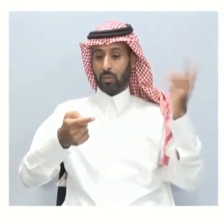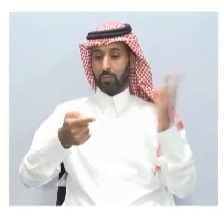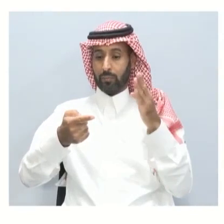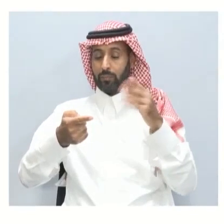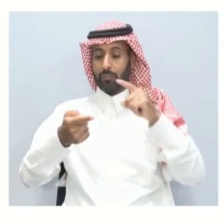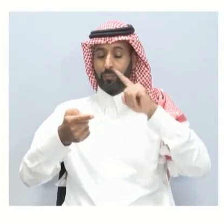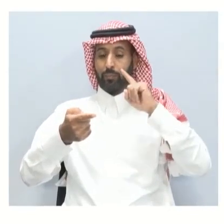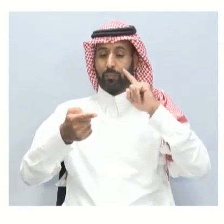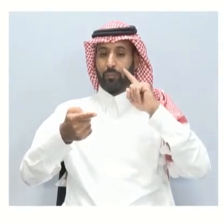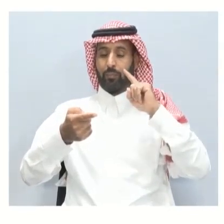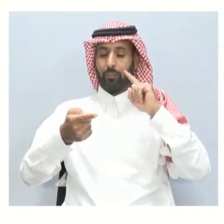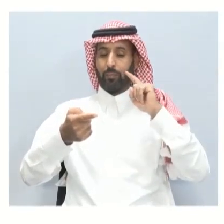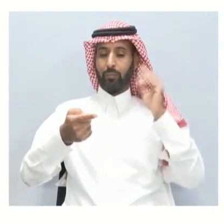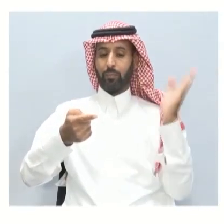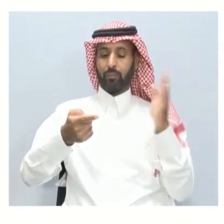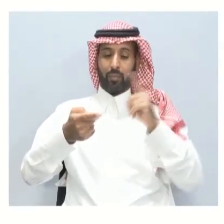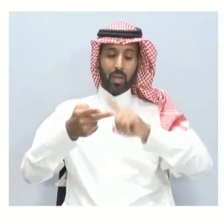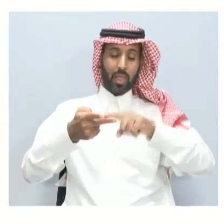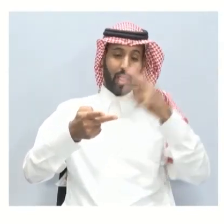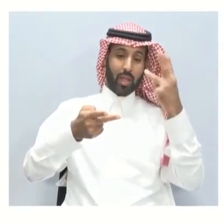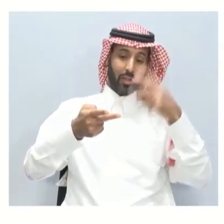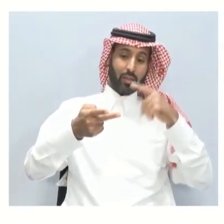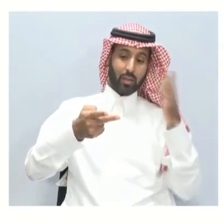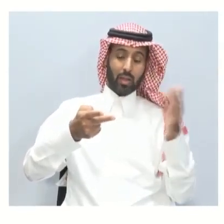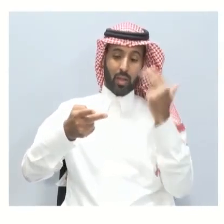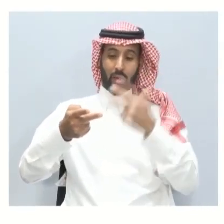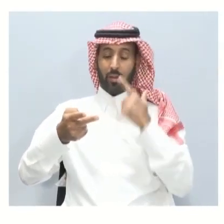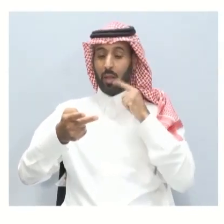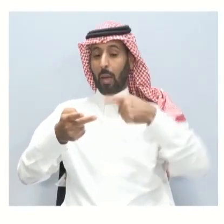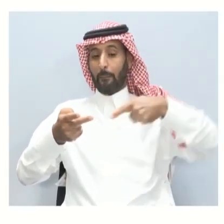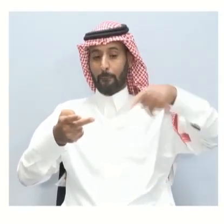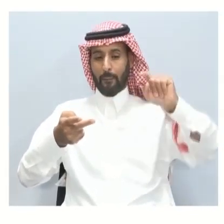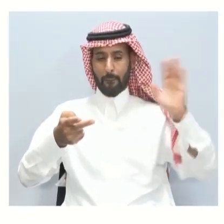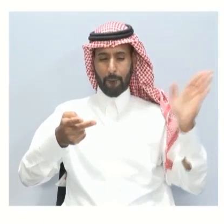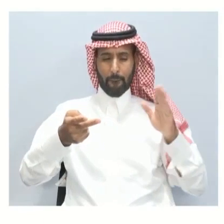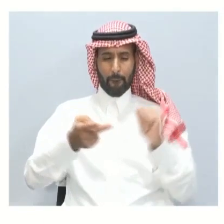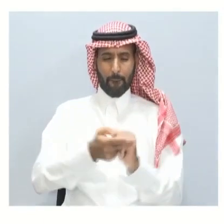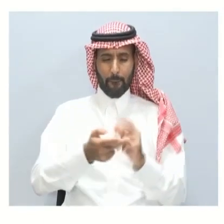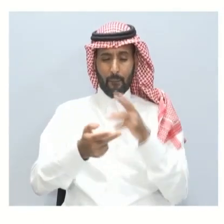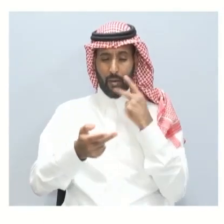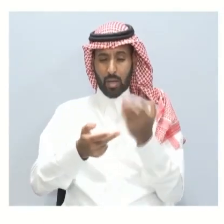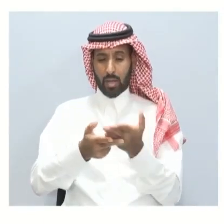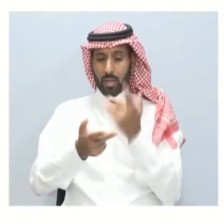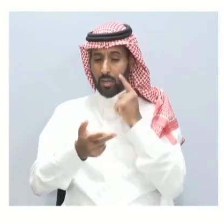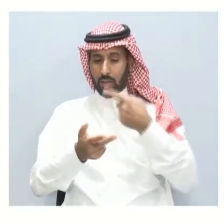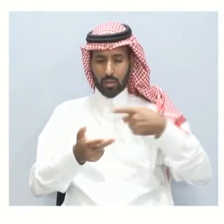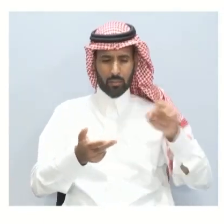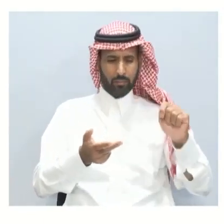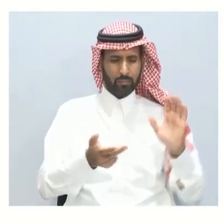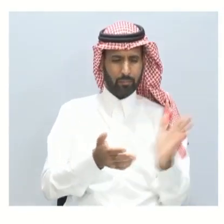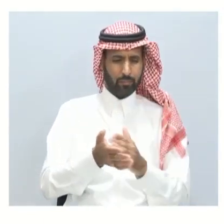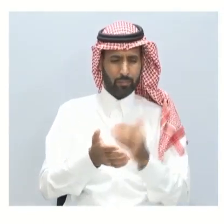والمجموعه هنا من الثالثه عشر حتى الثامنه عشر فئه البيئه من الثالثه الى الثانيه عشر فئه الدي